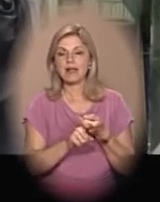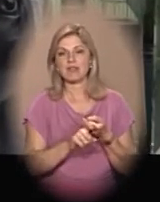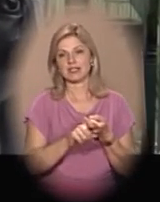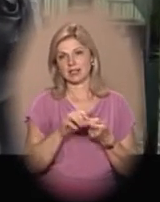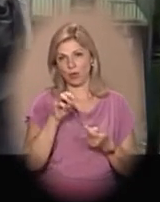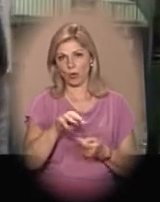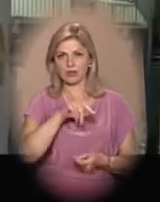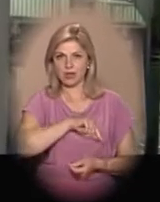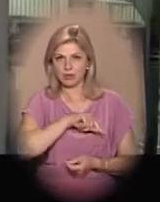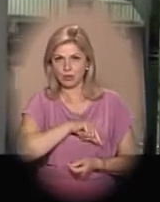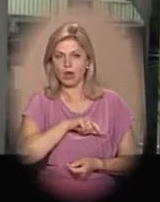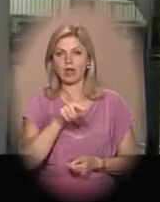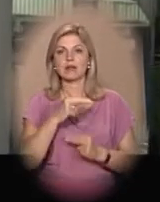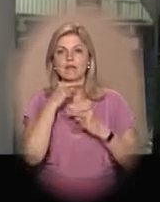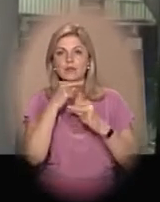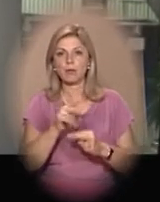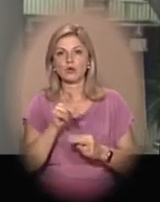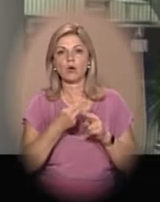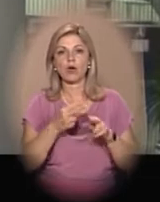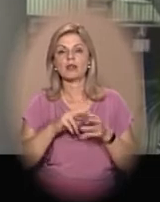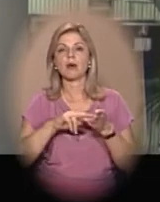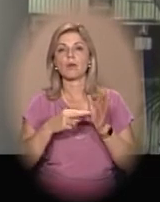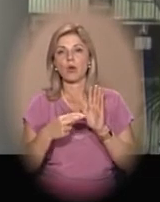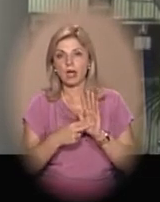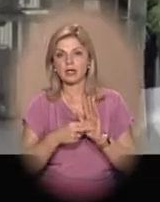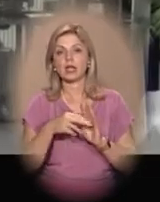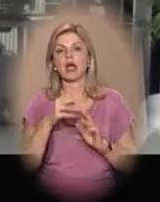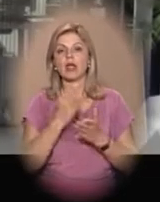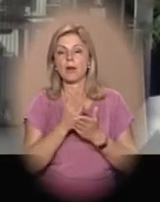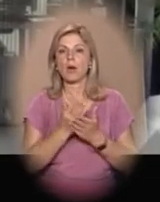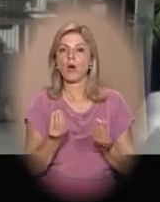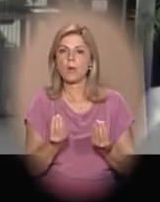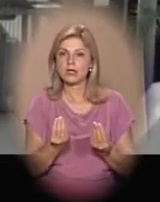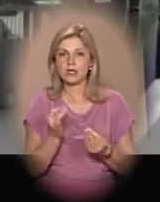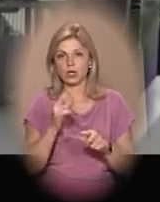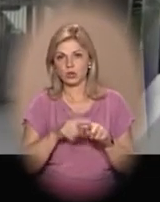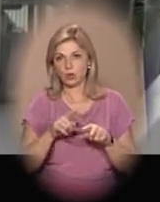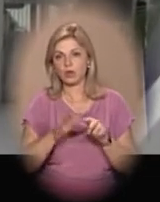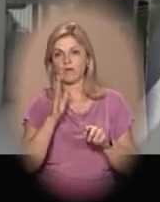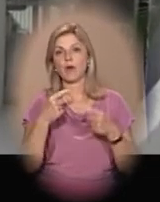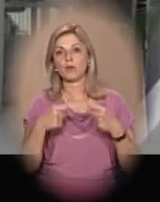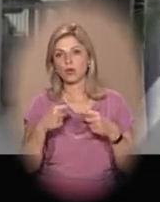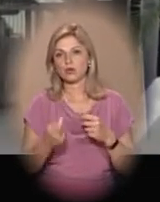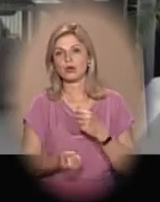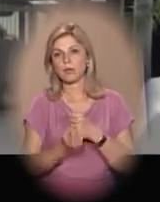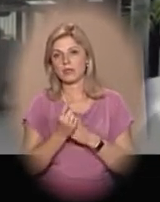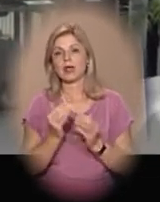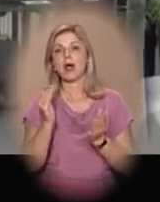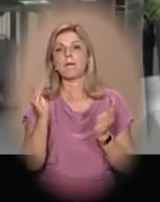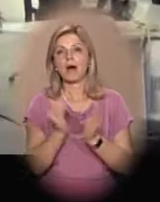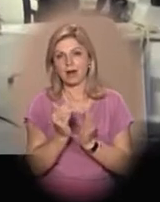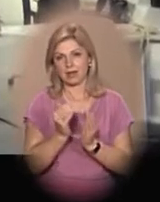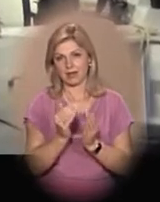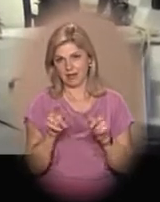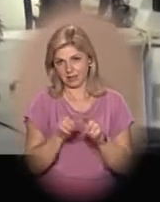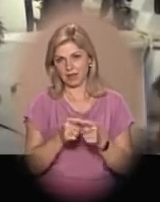Вони акцентують увагу на тому, що проєкт «Лівін Мона Ліза» не є комерційним. Проте незабаром у продажу з'являться мініатюрні версії